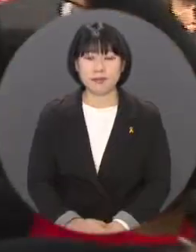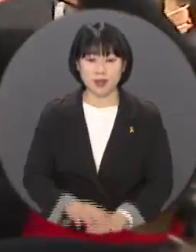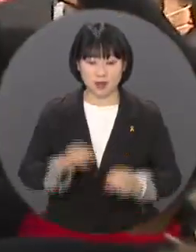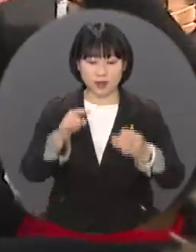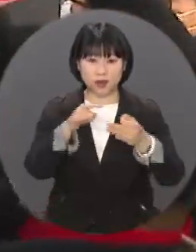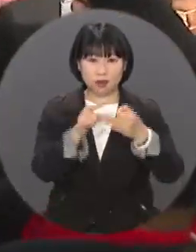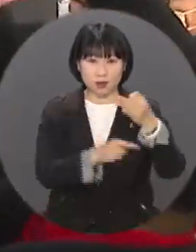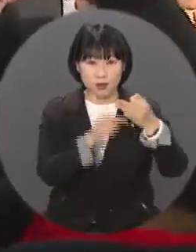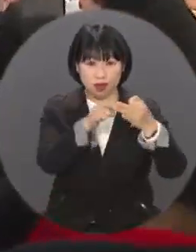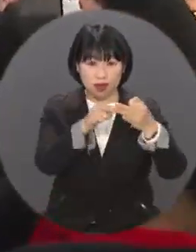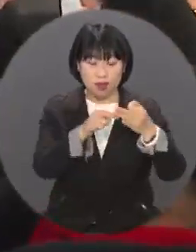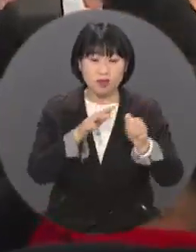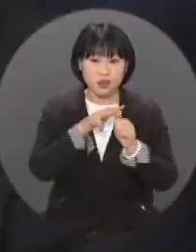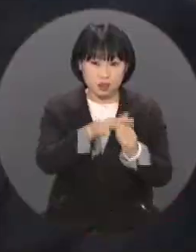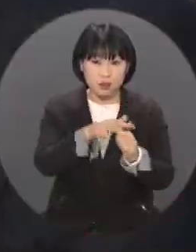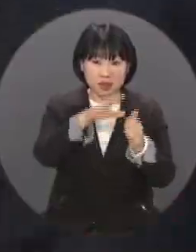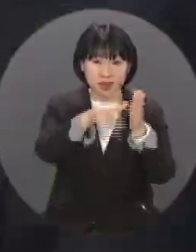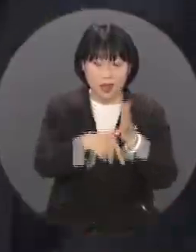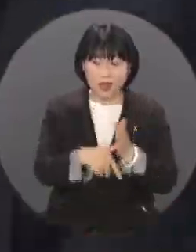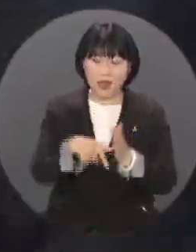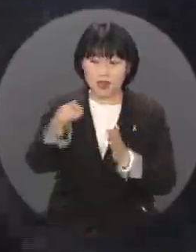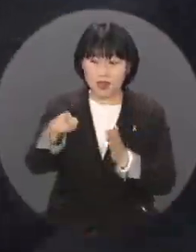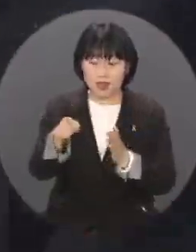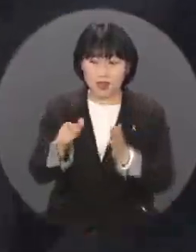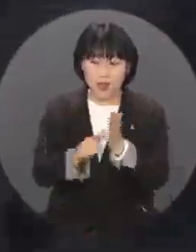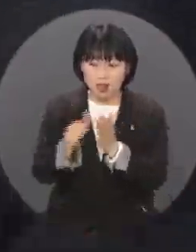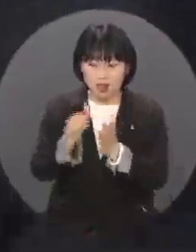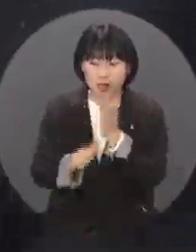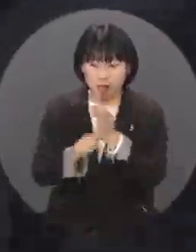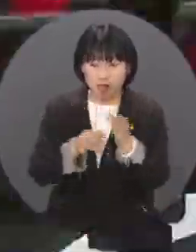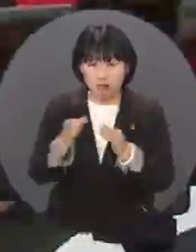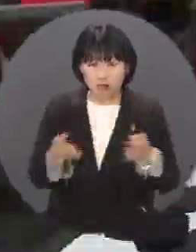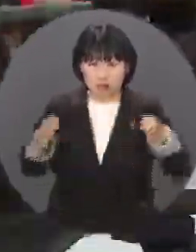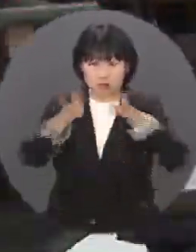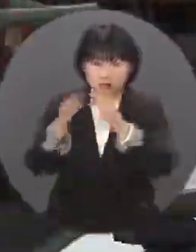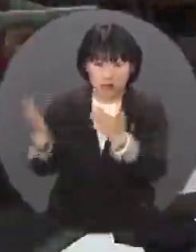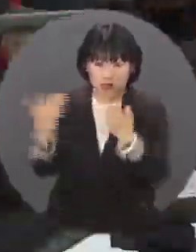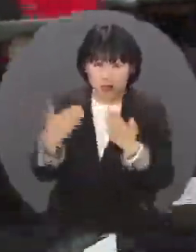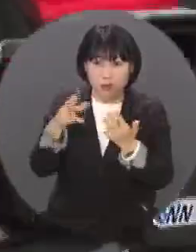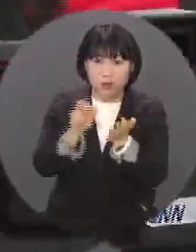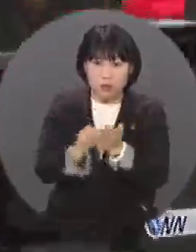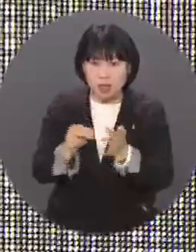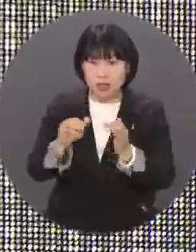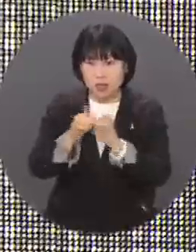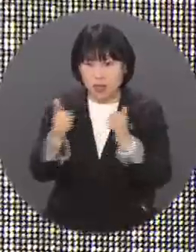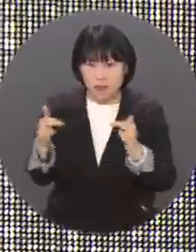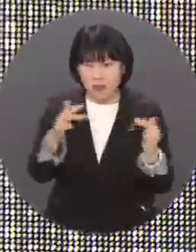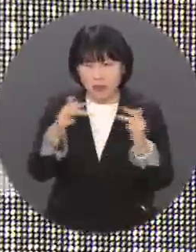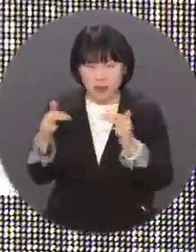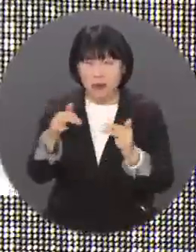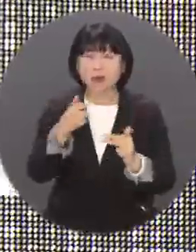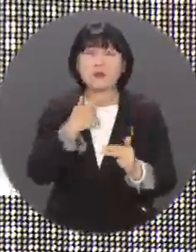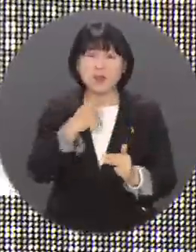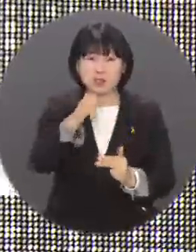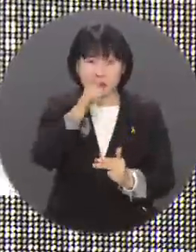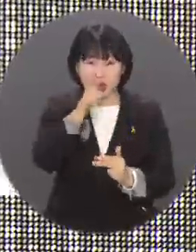윤석열 당선인이 후보 시절 복합 쇼핑몰 유치 공약 발표는 광주 민심을 들썩이게 했습니다. 어디를